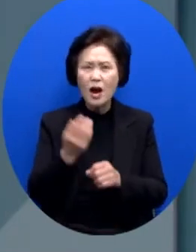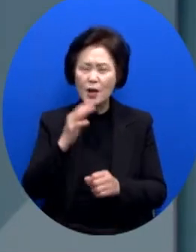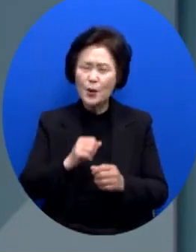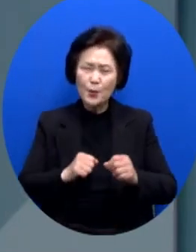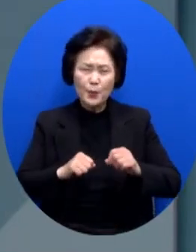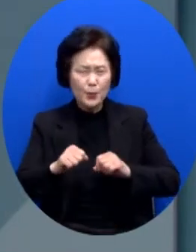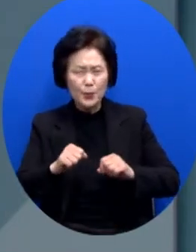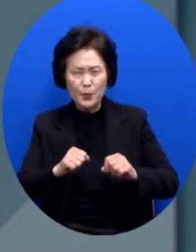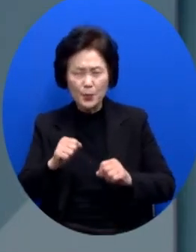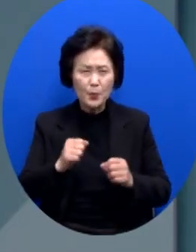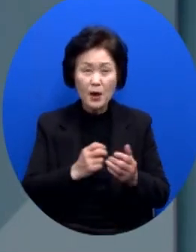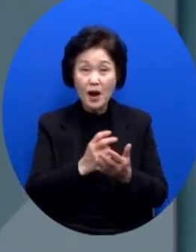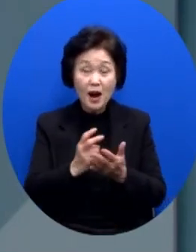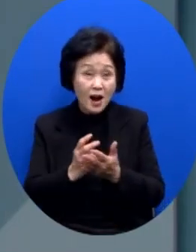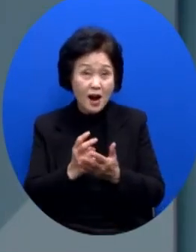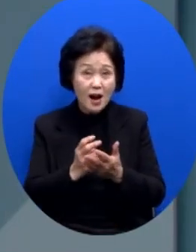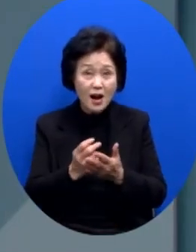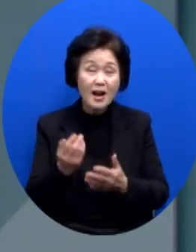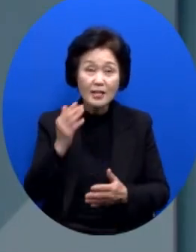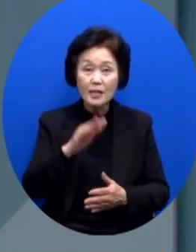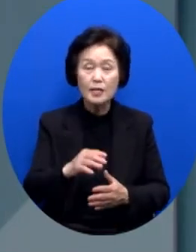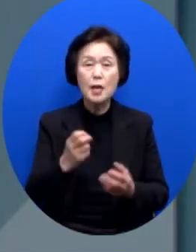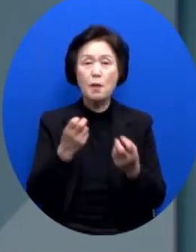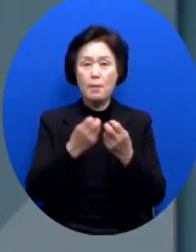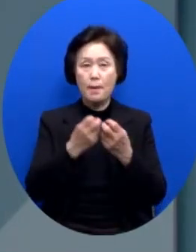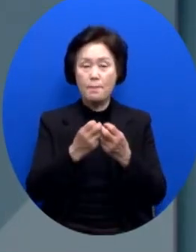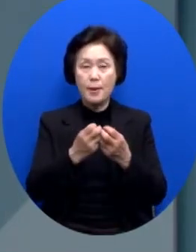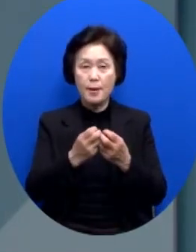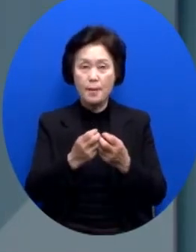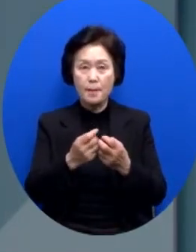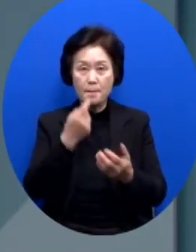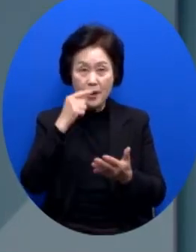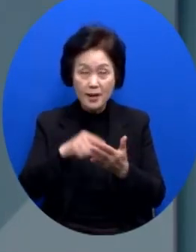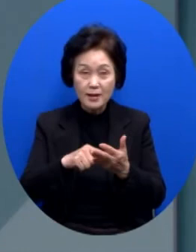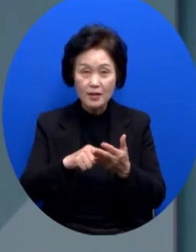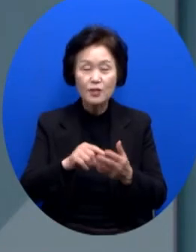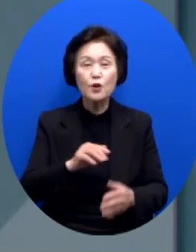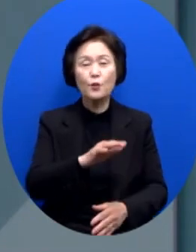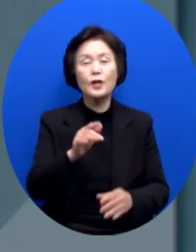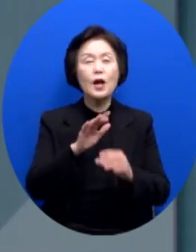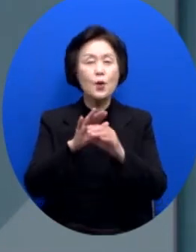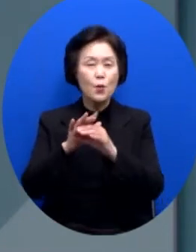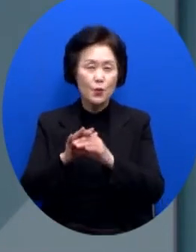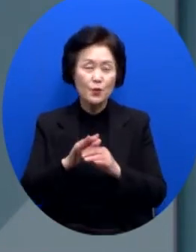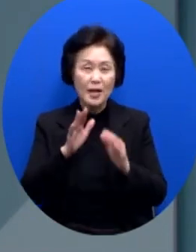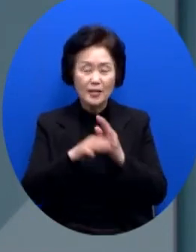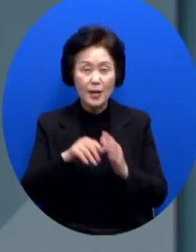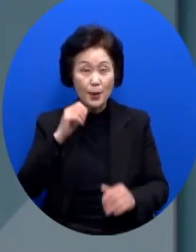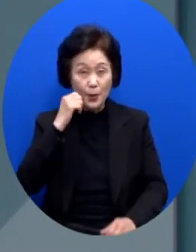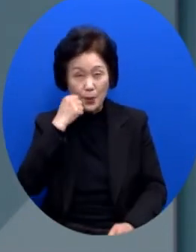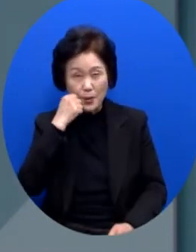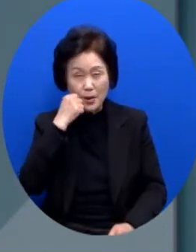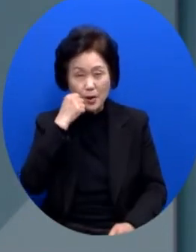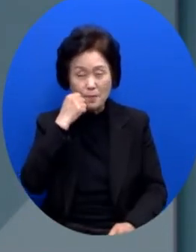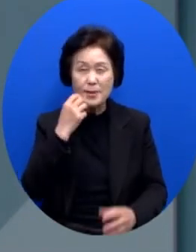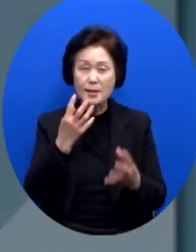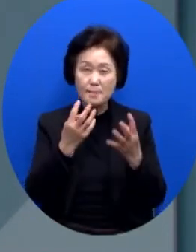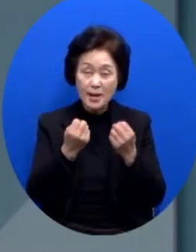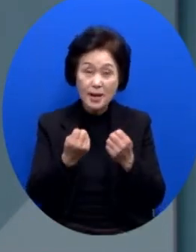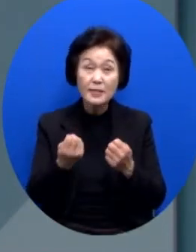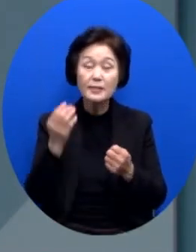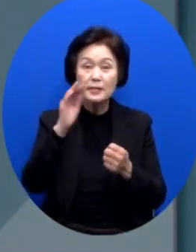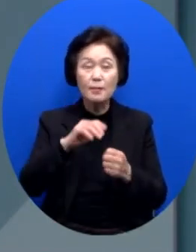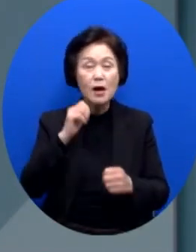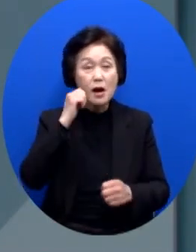움직였더니 빵 법이 나왔다 이런 이야기를 들었습니다 우리가 그러나 이 시기의 호 류미 많더라도 그